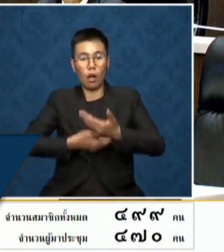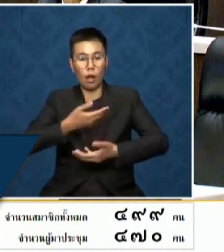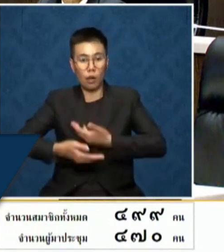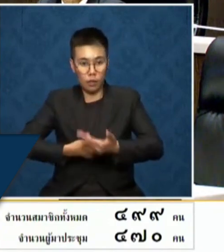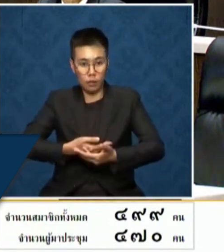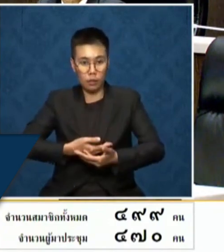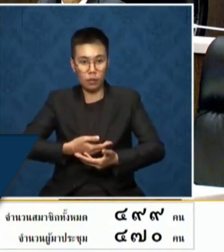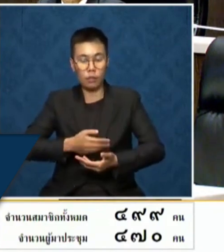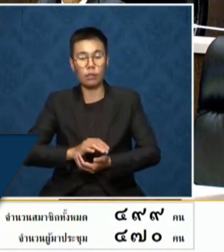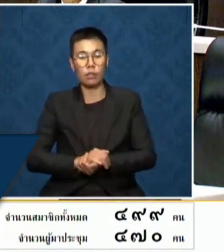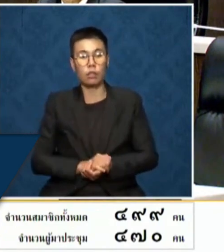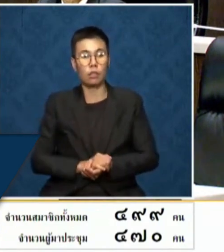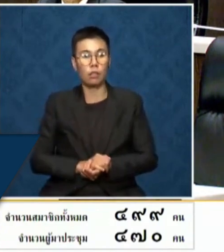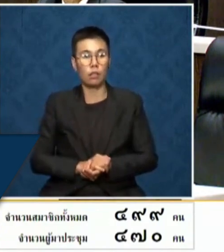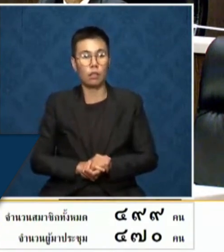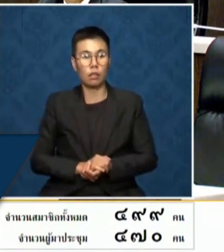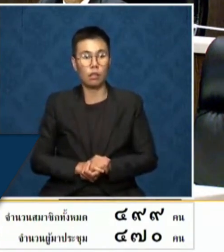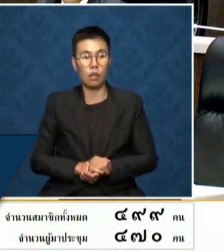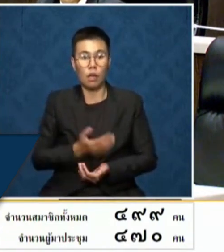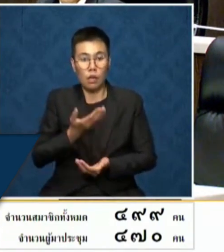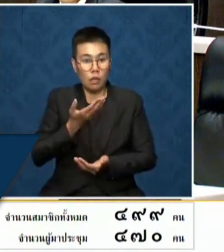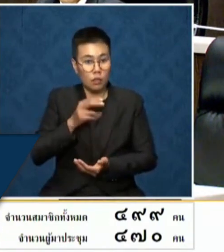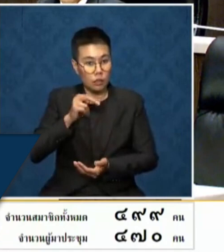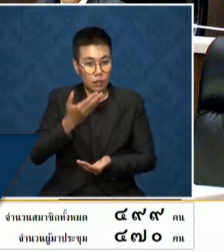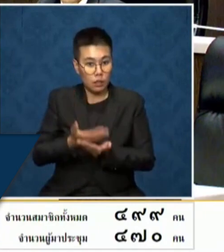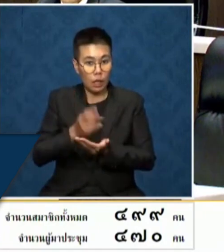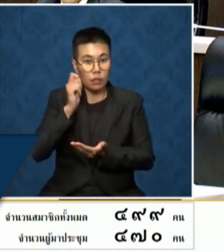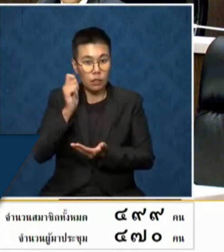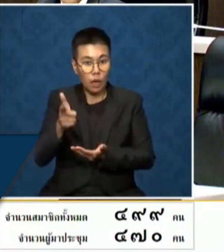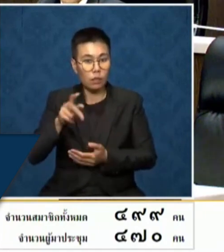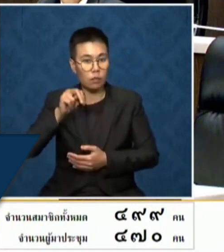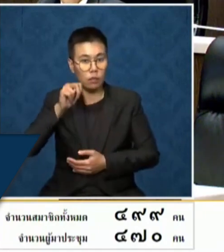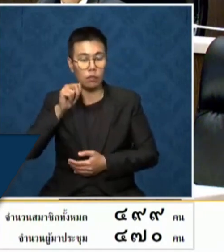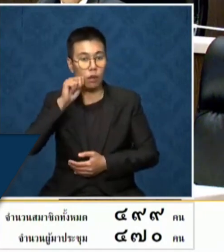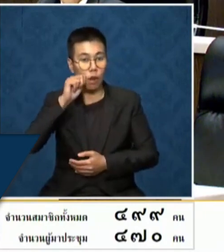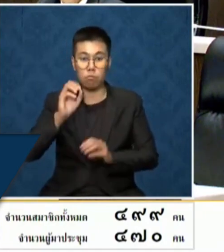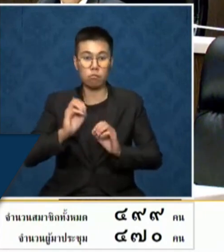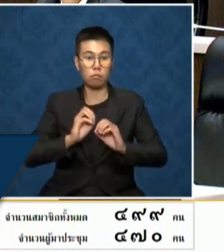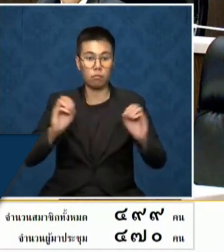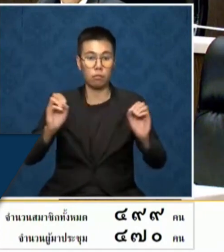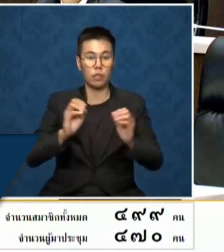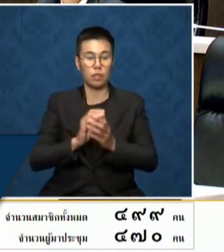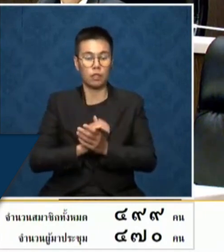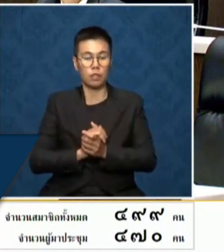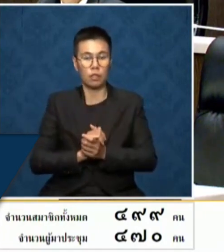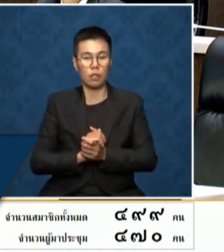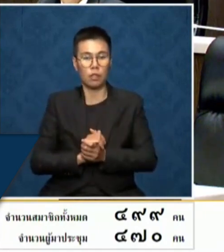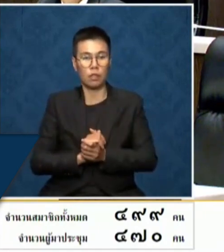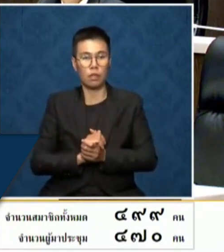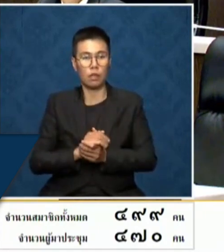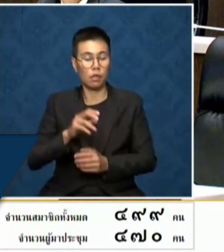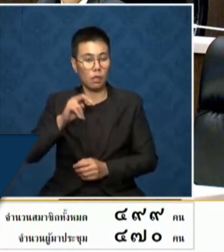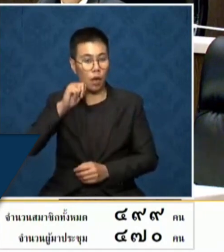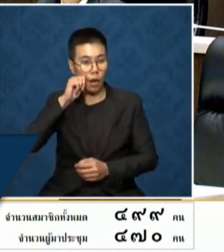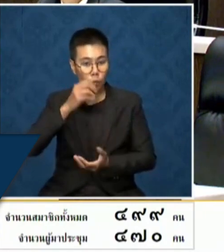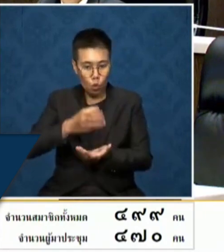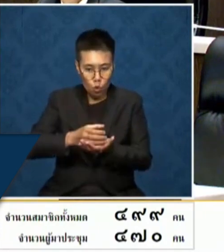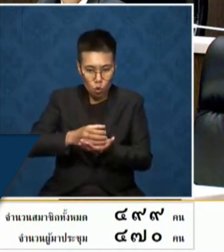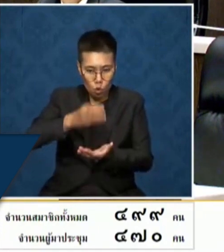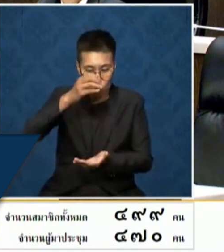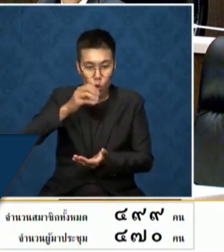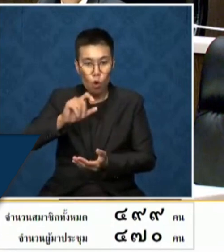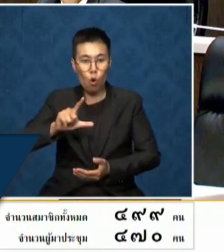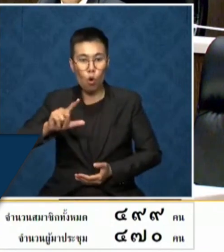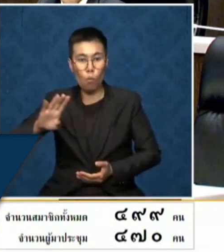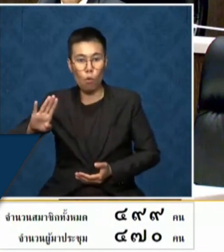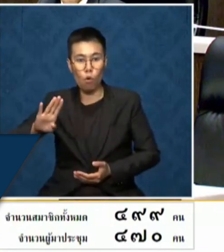เราเนี่ยแทบจะไม่เสียค่าน้ำเลยครับถามว่าค่าน้ำ 1อ่าคิว 1ลูกบาทเมตเนี่ยท่านประธานทราบ